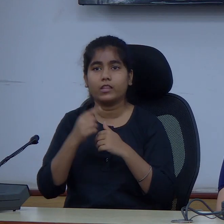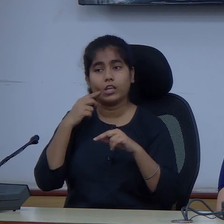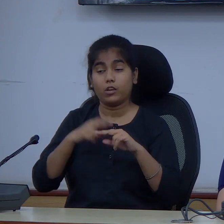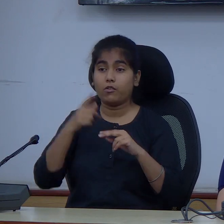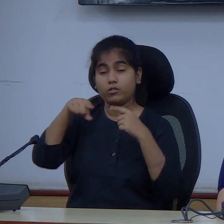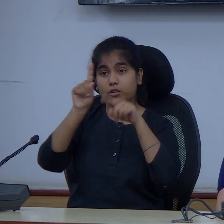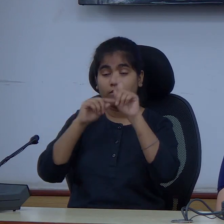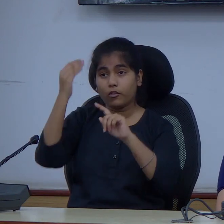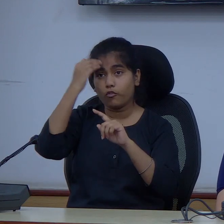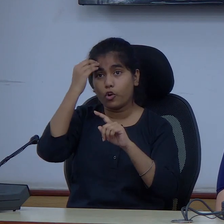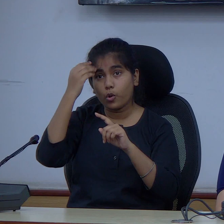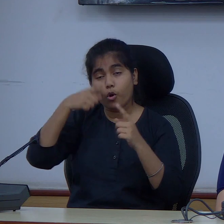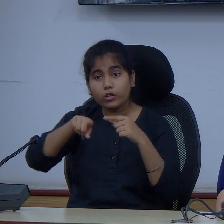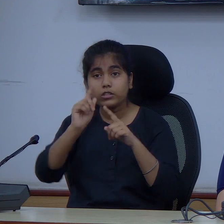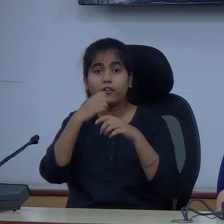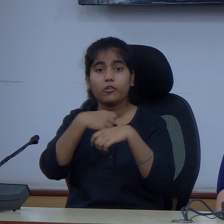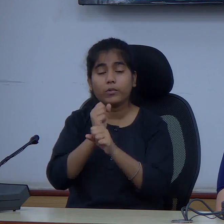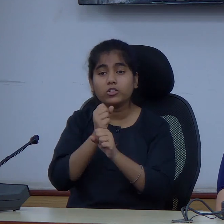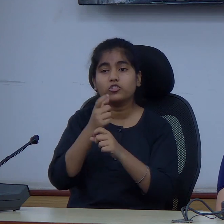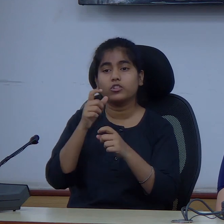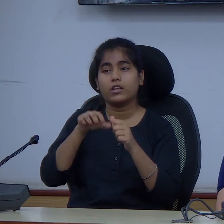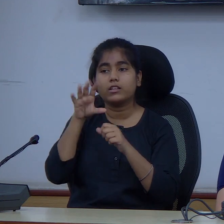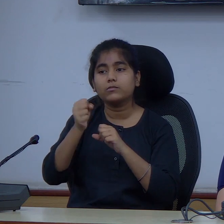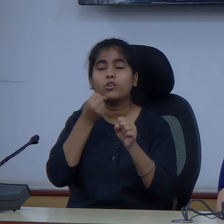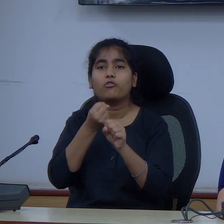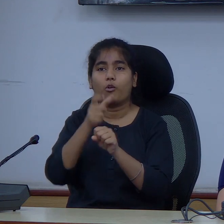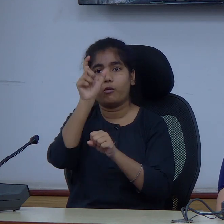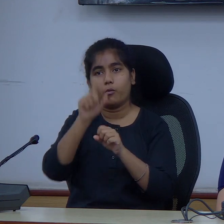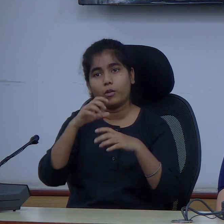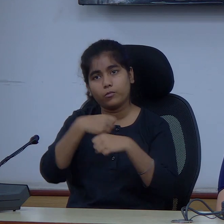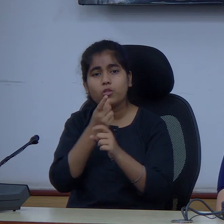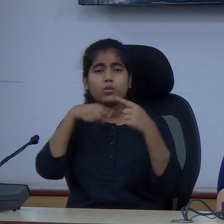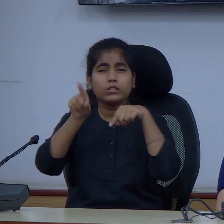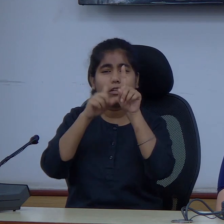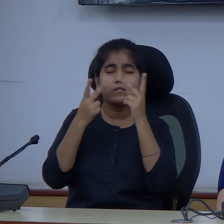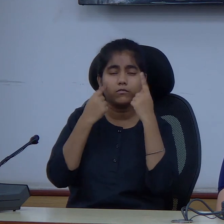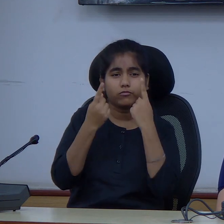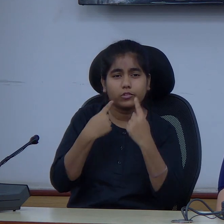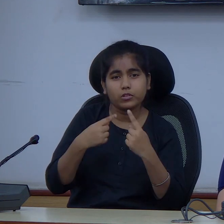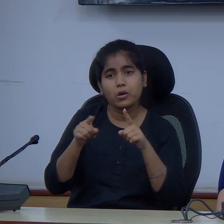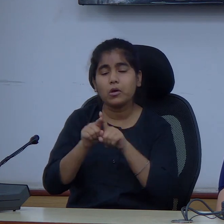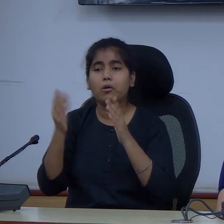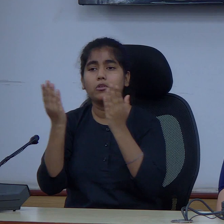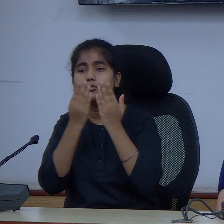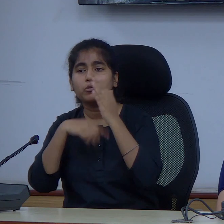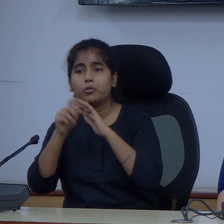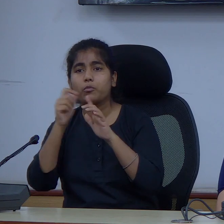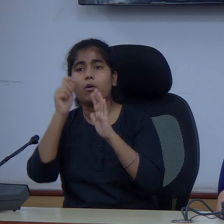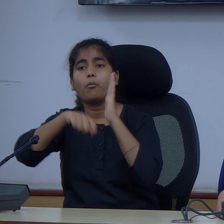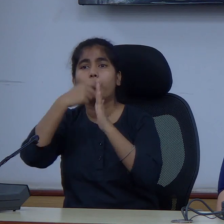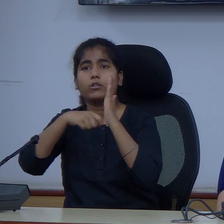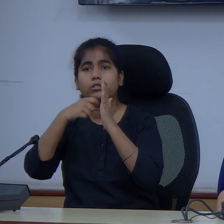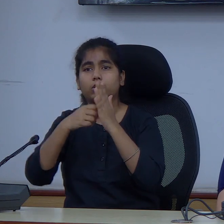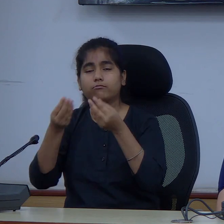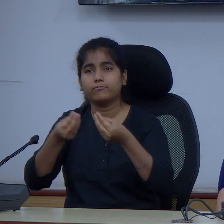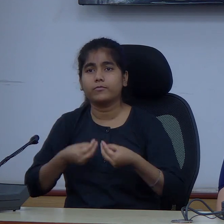आइडेंटिफाई करने के लिए एक्सेस ऑडिट किया जाता है। और अगर आप सभी बच्चे खुद जान जाएं और आप खुद ही एक्सेसिबिलिटी वॉरियर और सुगमता